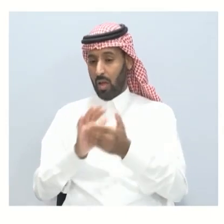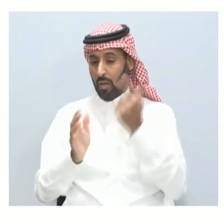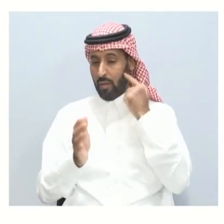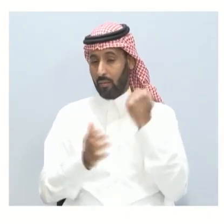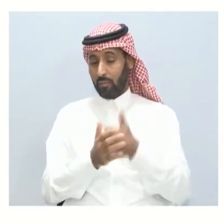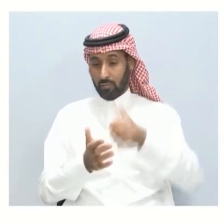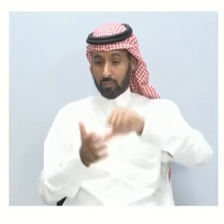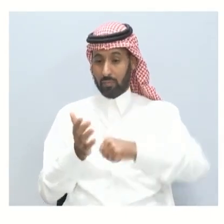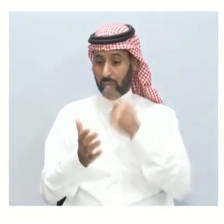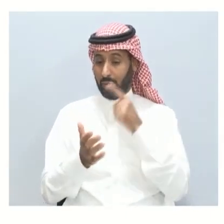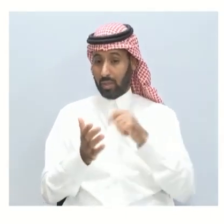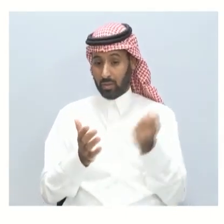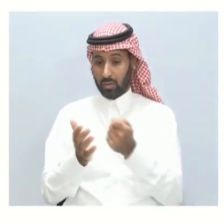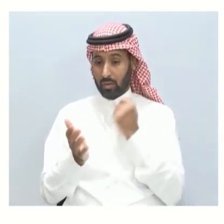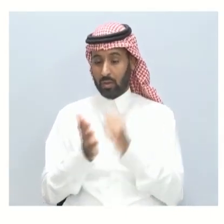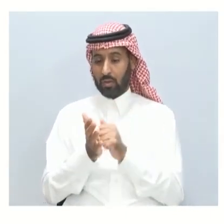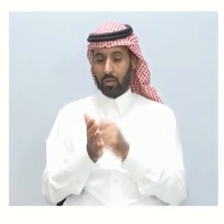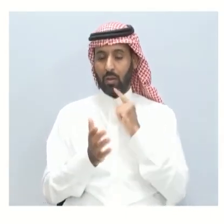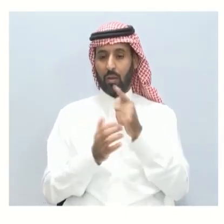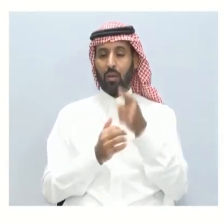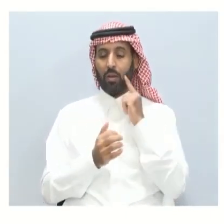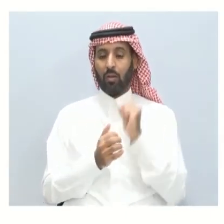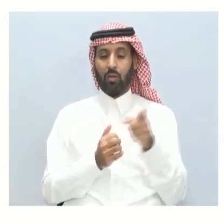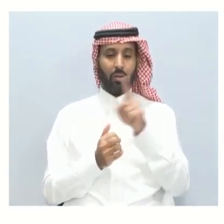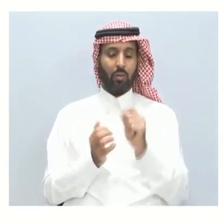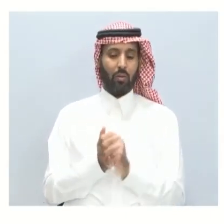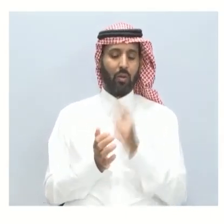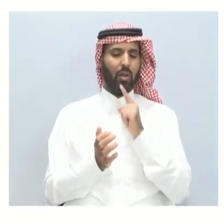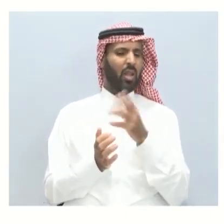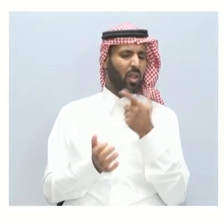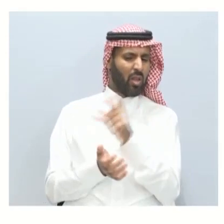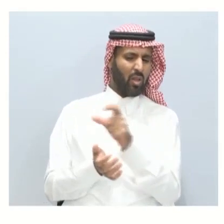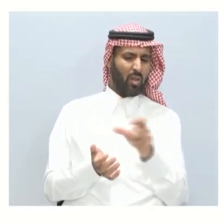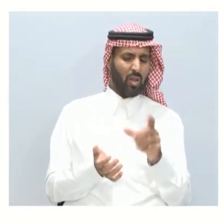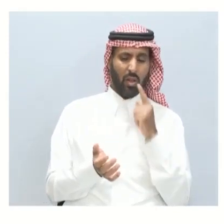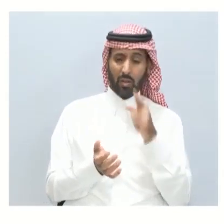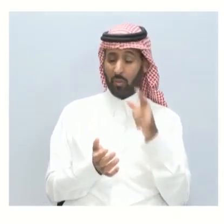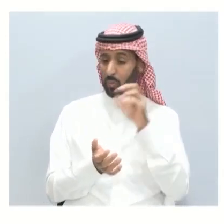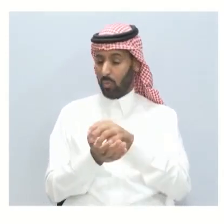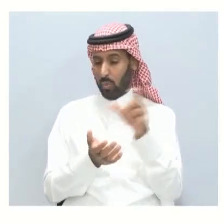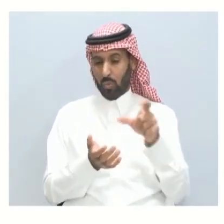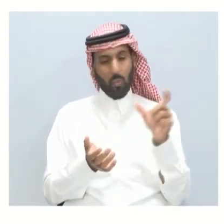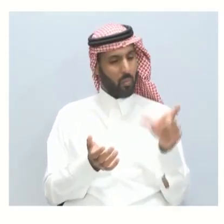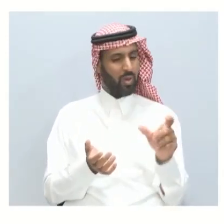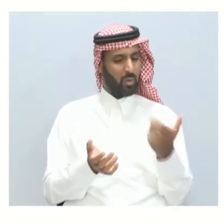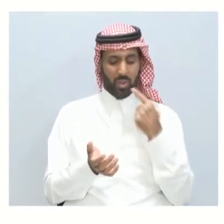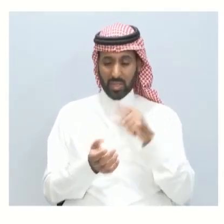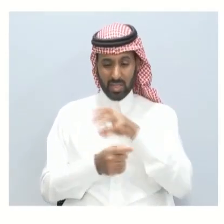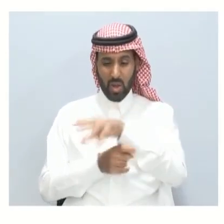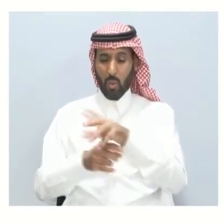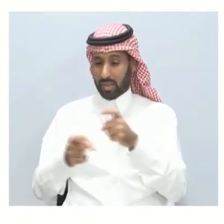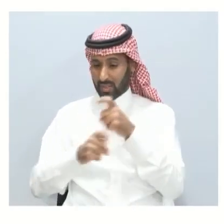والتقويم ستقوم بحل سؤال منزلي لديك هذا السؤال حدد هذه العناصر واكتب التوزيع الالكتروني